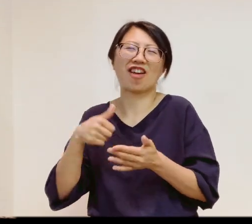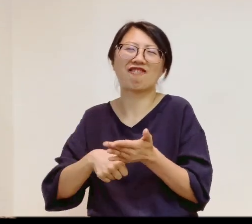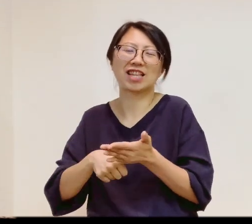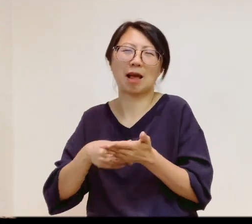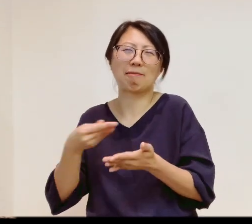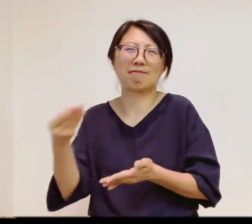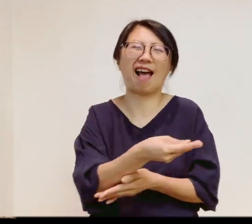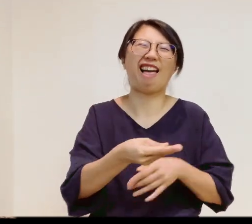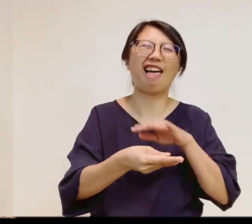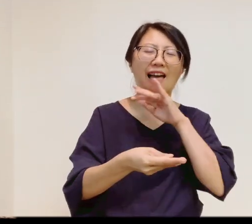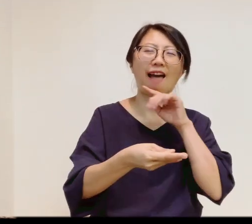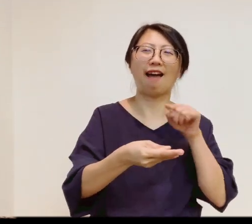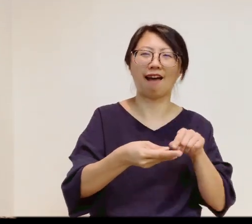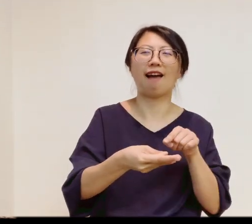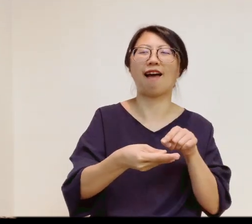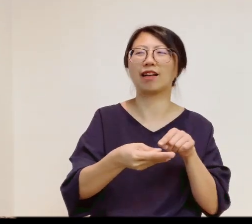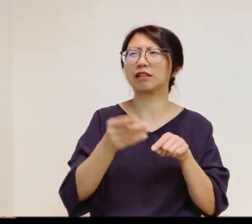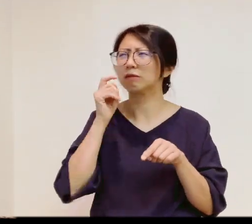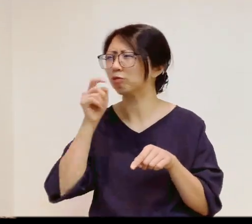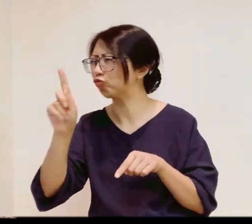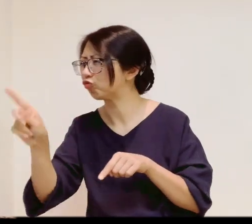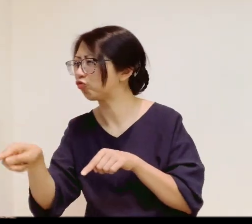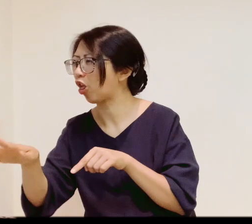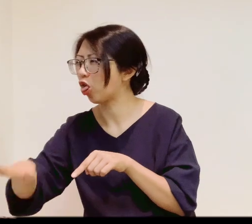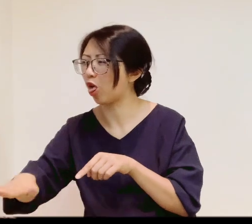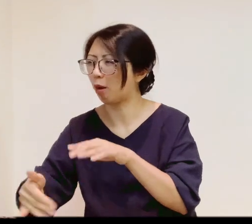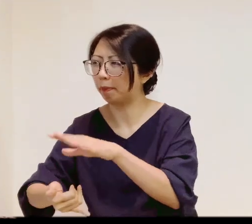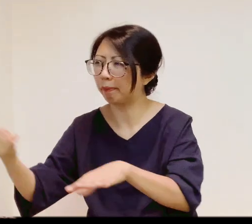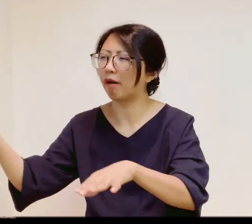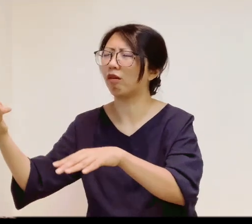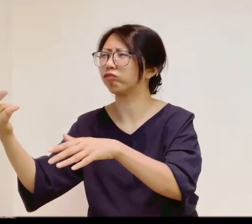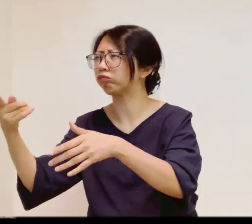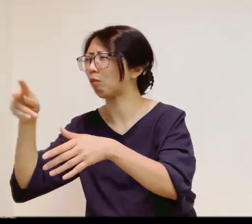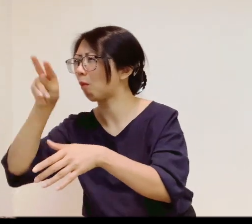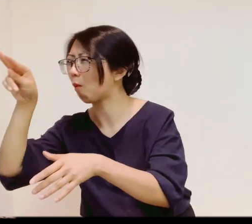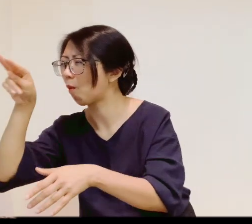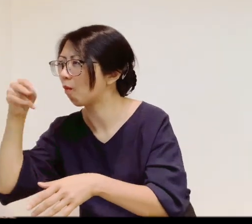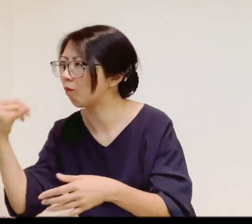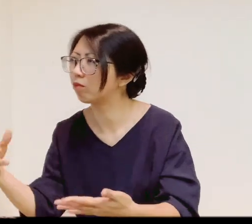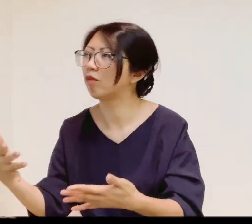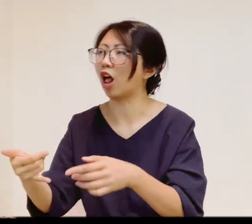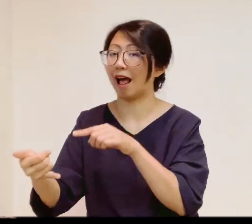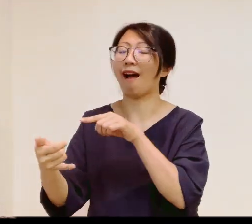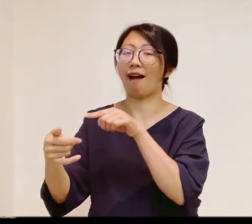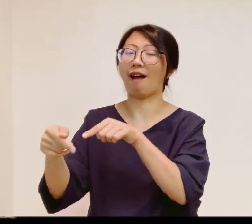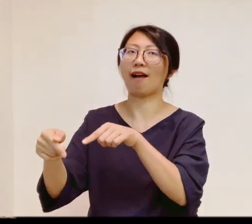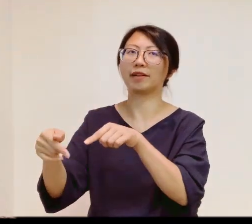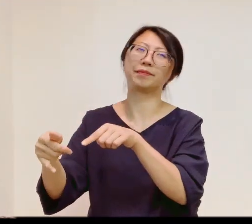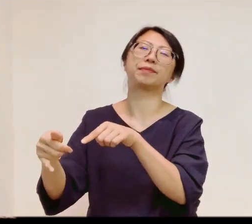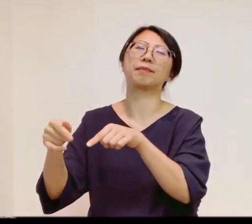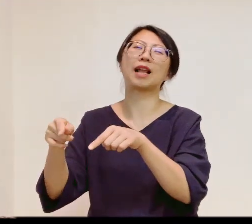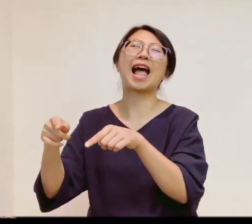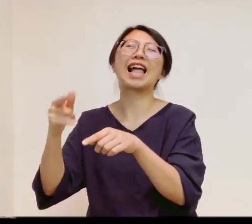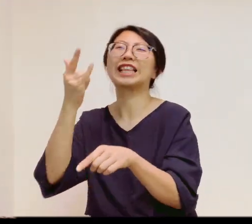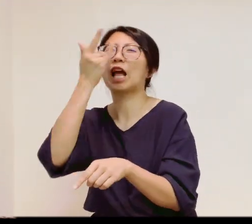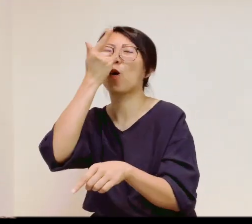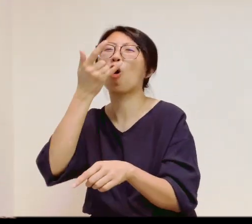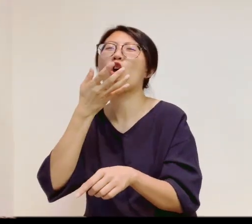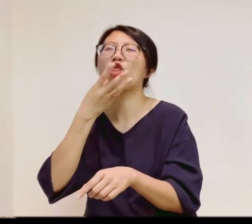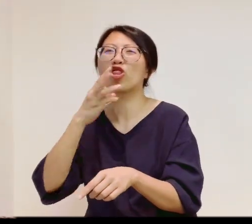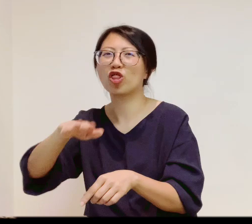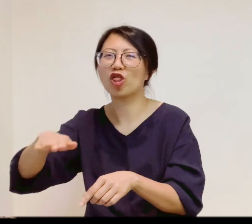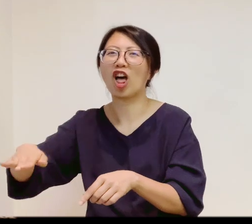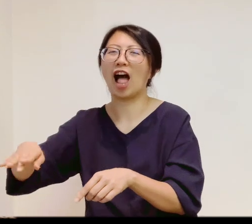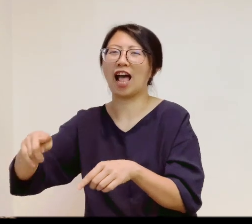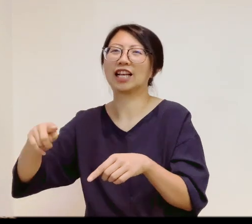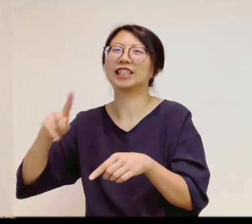嘅一個德國嘅本土嘅細路仔，咁啊德國裔嘅，咁咧就攞咗個身份證之後咧，就將佢咧變成咗佢個仔嘅一個